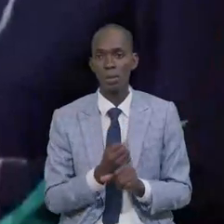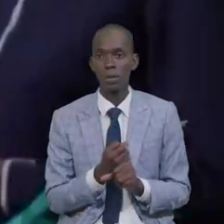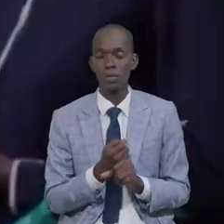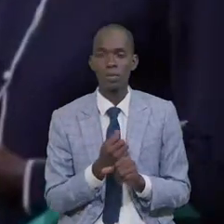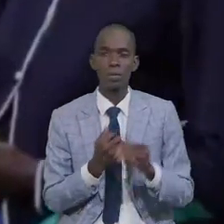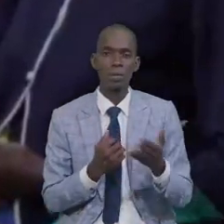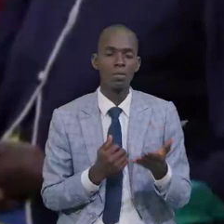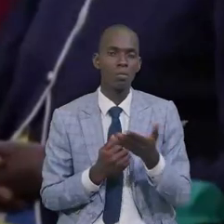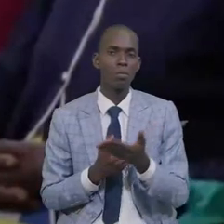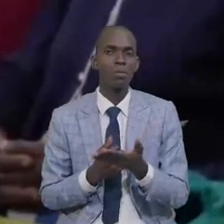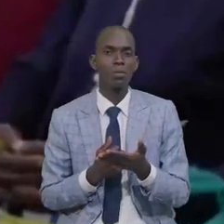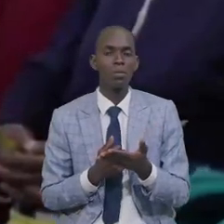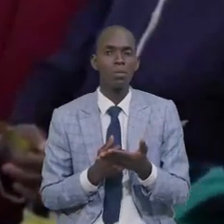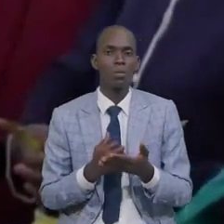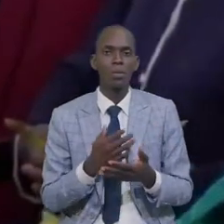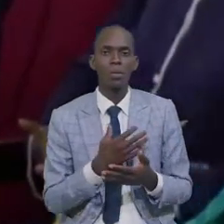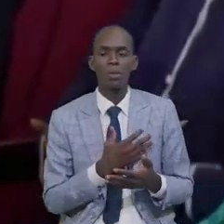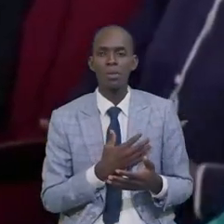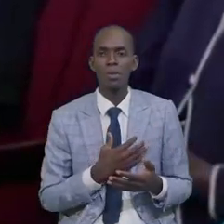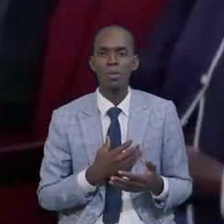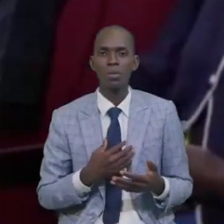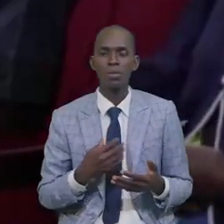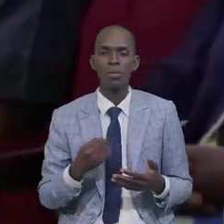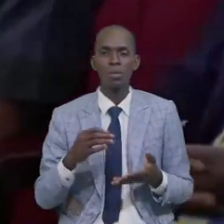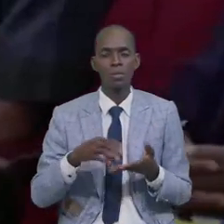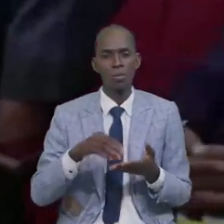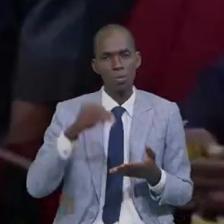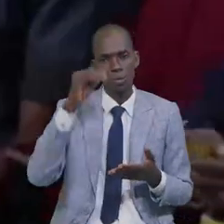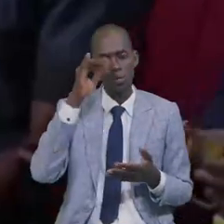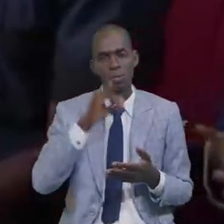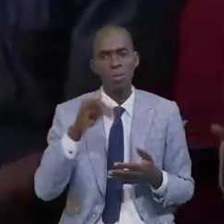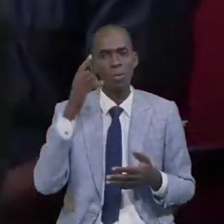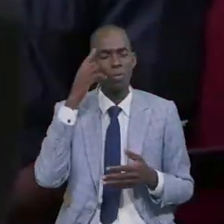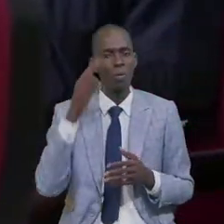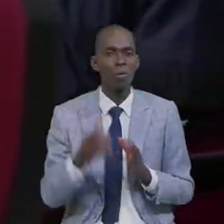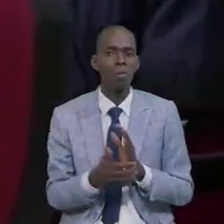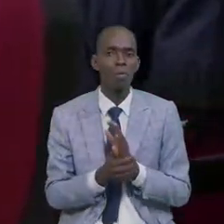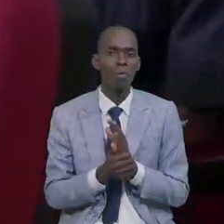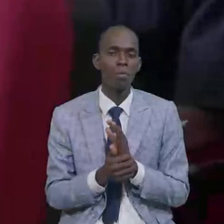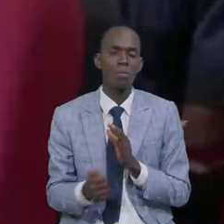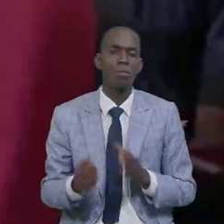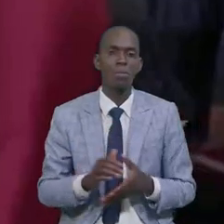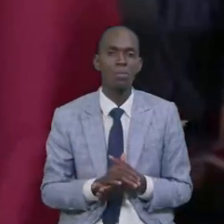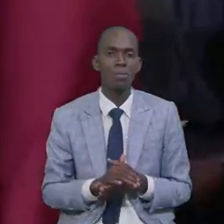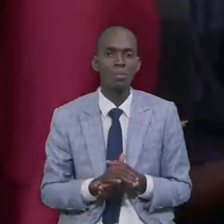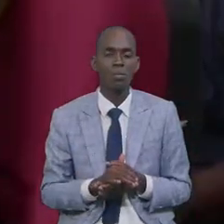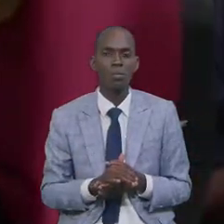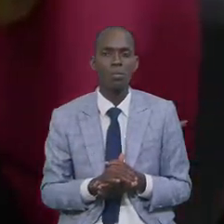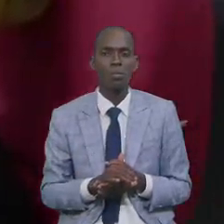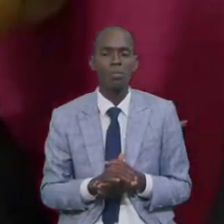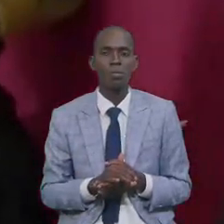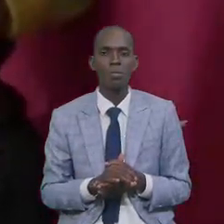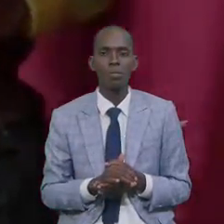et là-bas, qu'est-ce que tu apprends encore? Tu apprends pour la maîtrise. Tu ne seras jamais